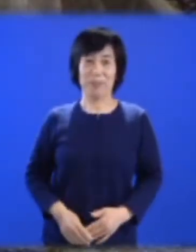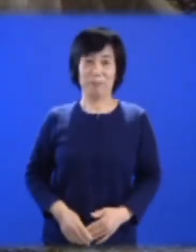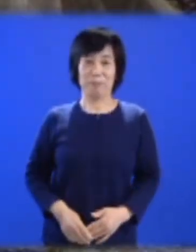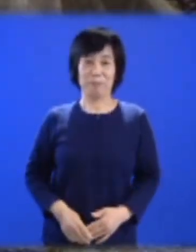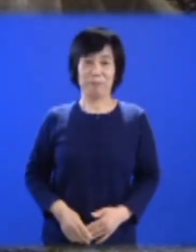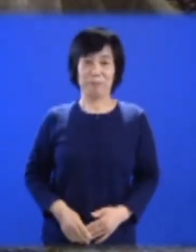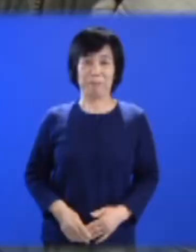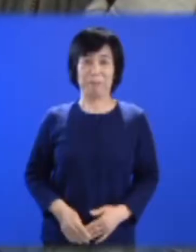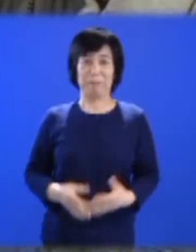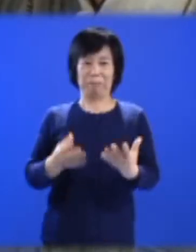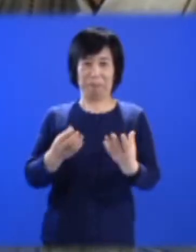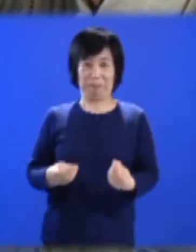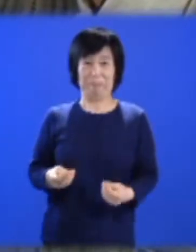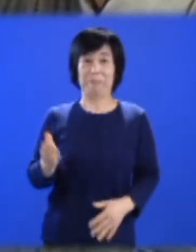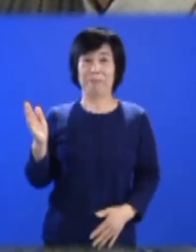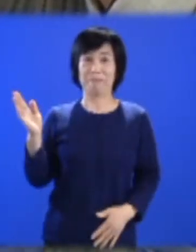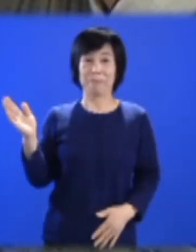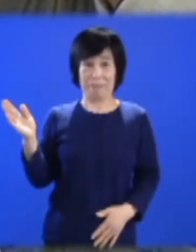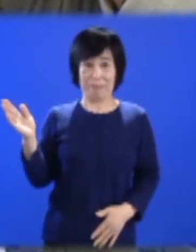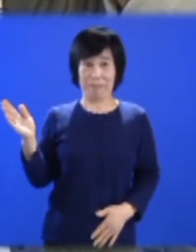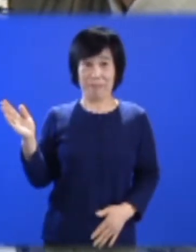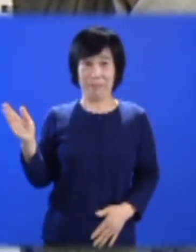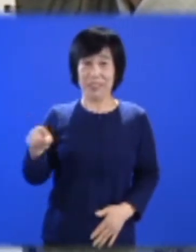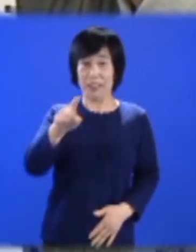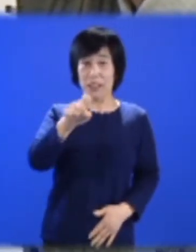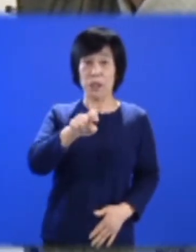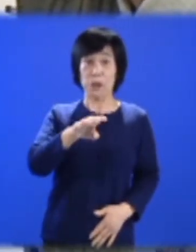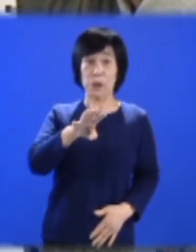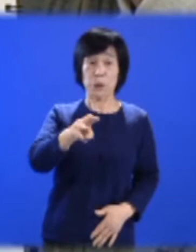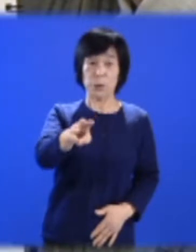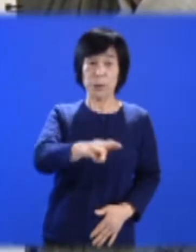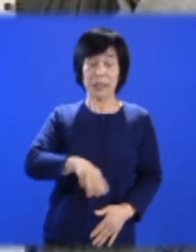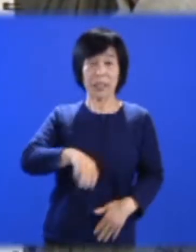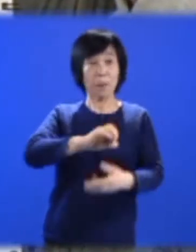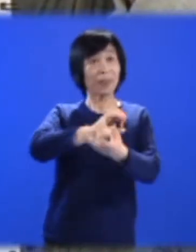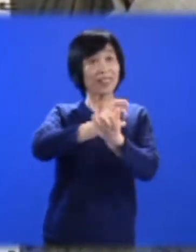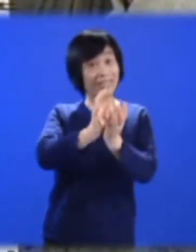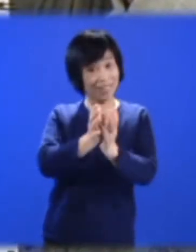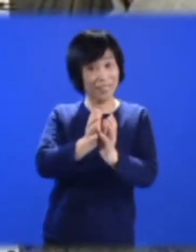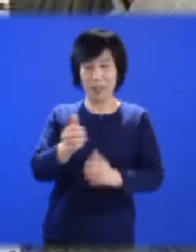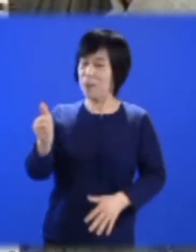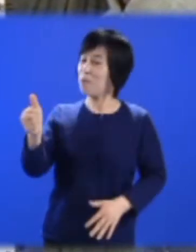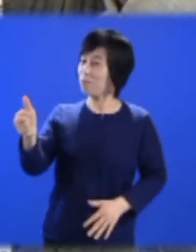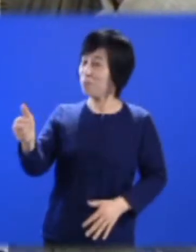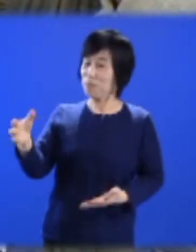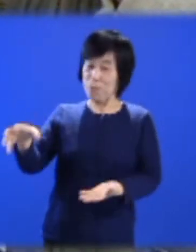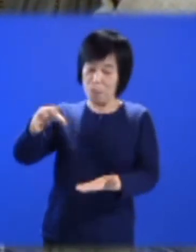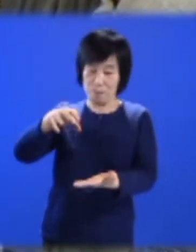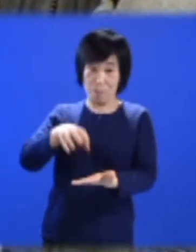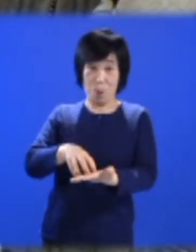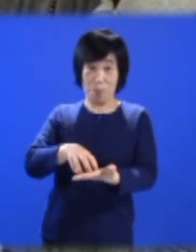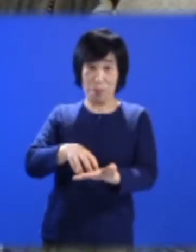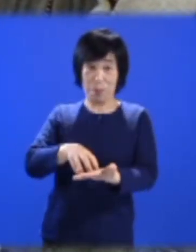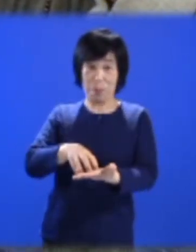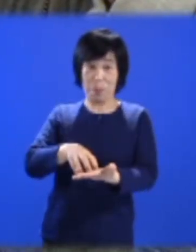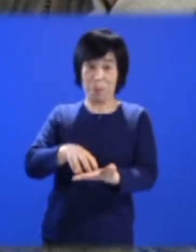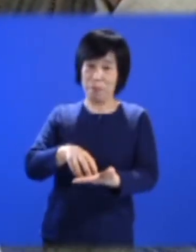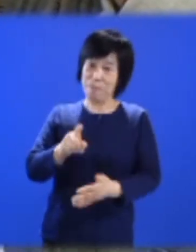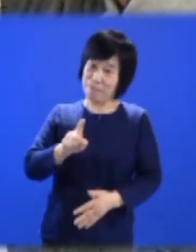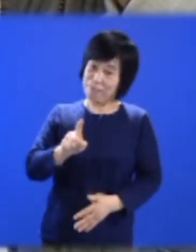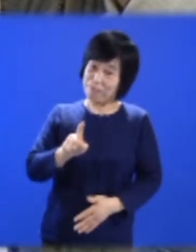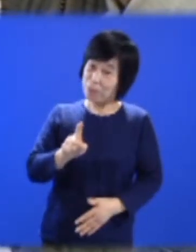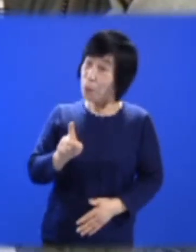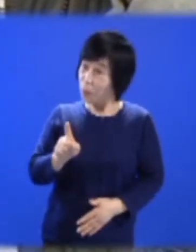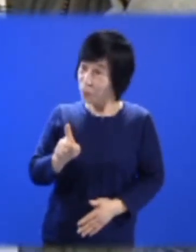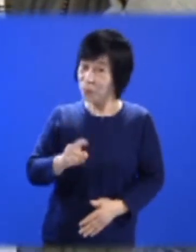じゃーん、十四川の桜は小乳道くんも一緒に描いてみました。見て見て小